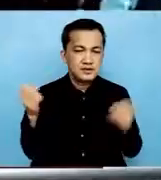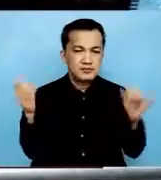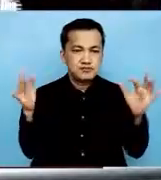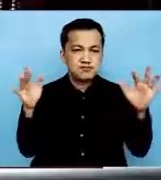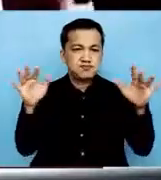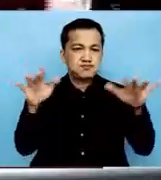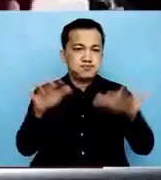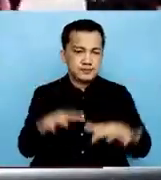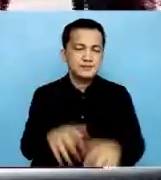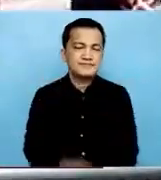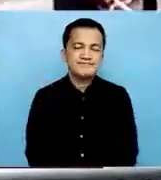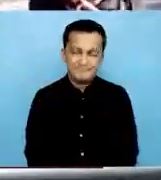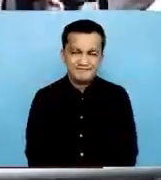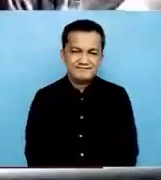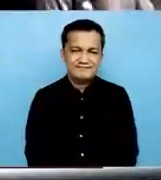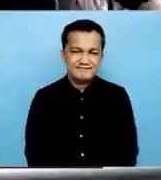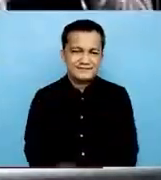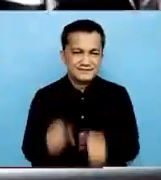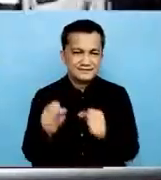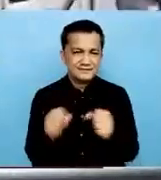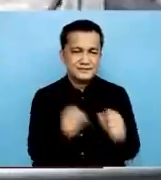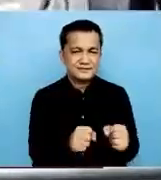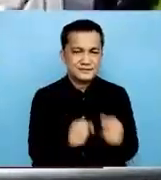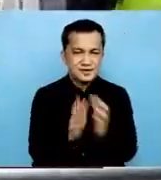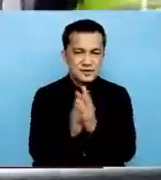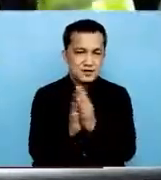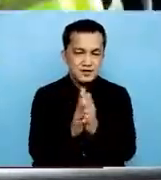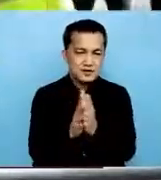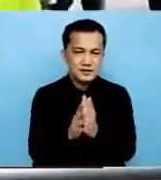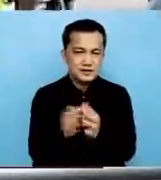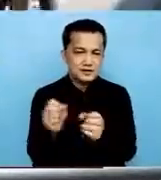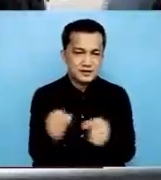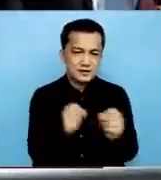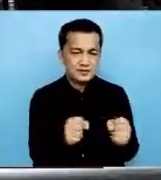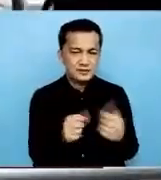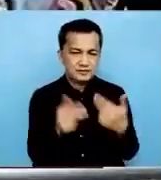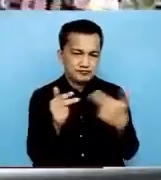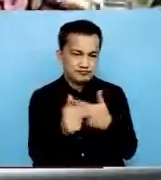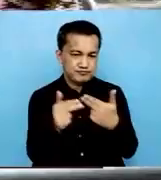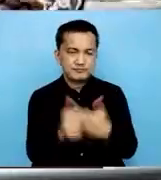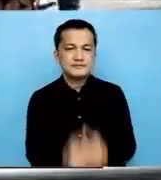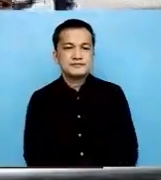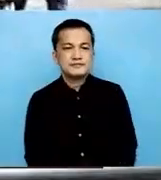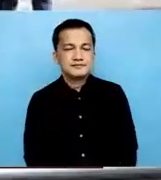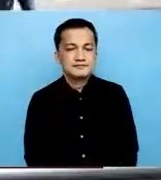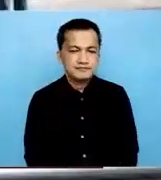sa bawat kalsada at nagiging masikip na rin ang mga kalye dahil sa traffic.